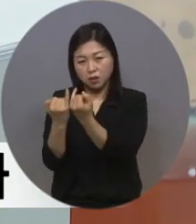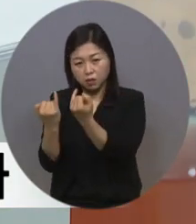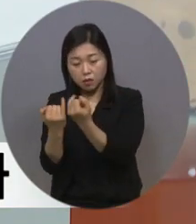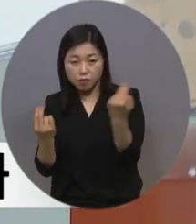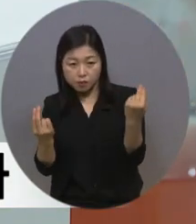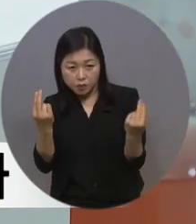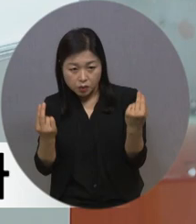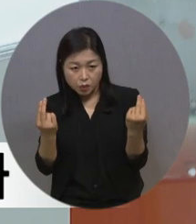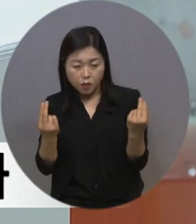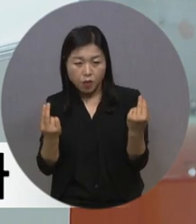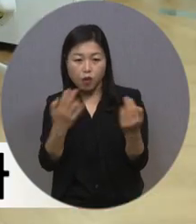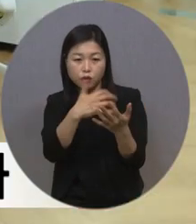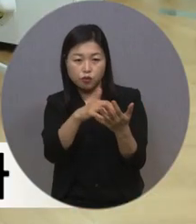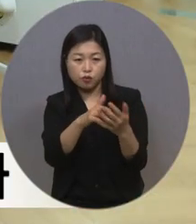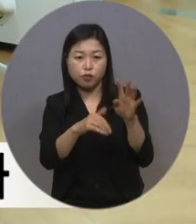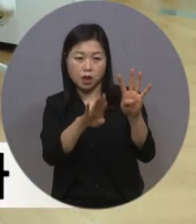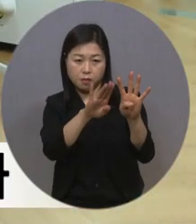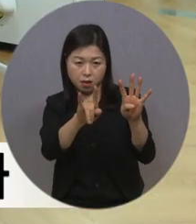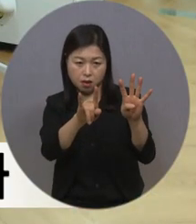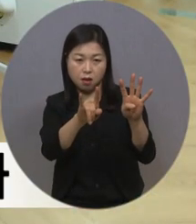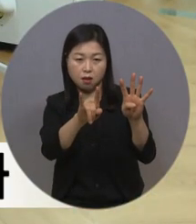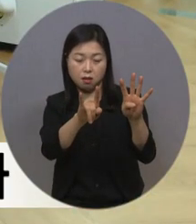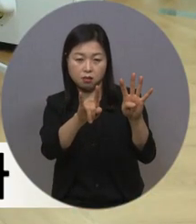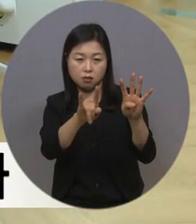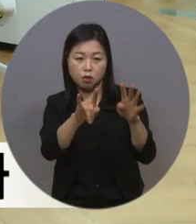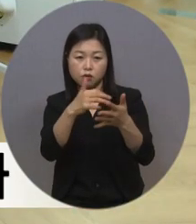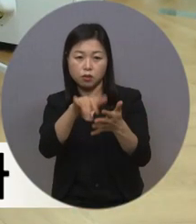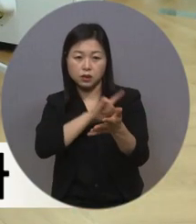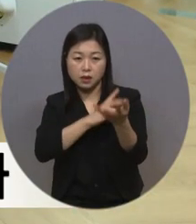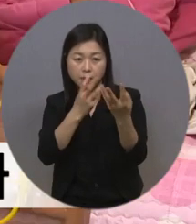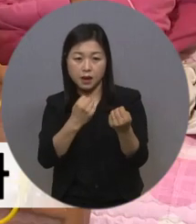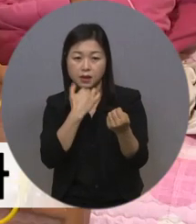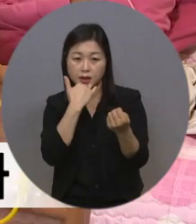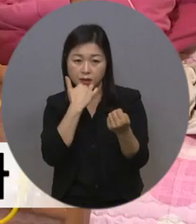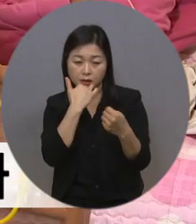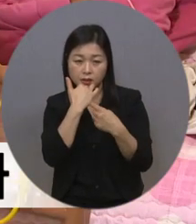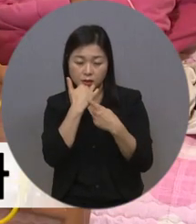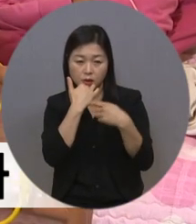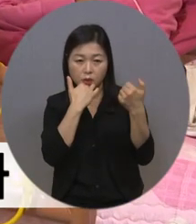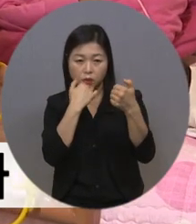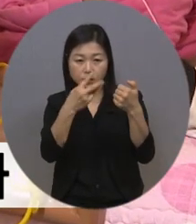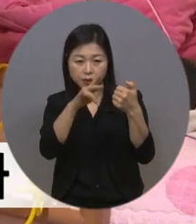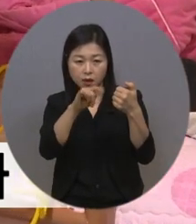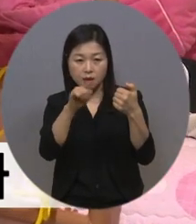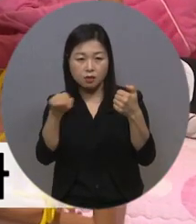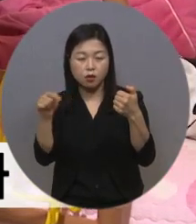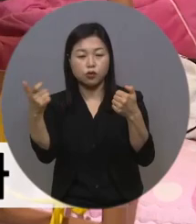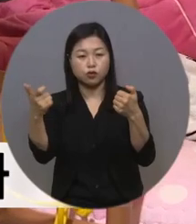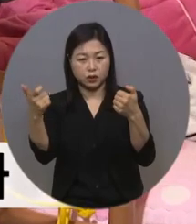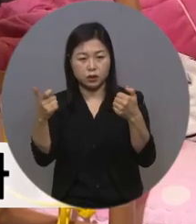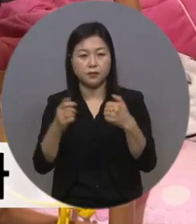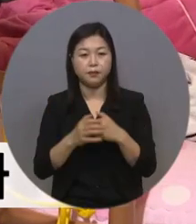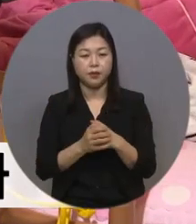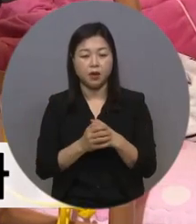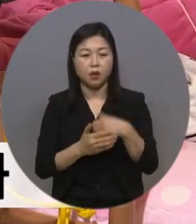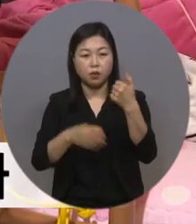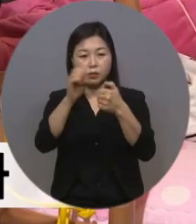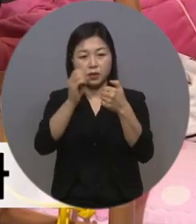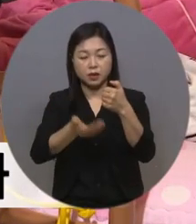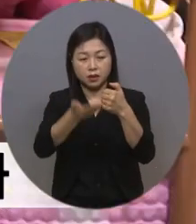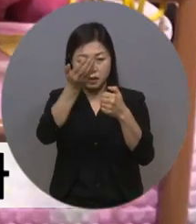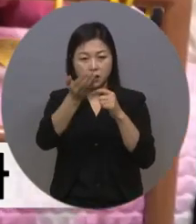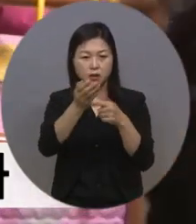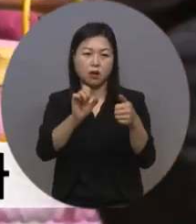비해 4배 이상 많았고 가장 많은 비중을 차지하는 연령은 50대에서 60대로 매년 50%